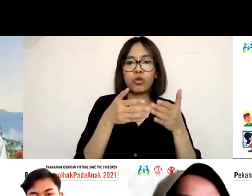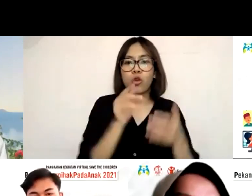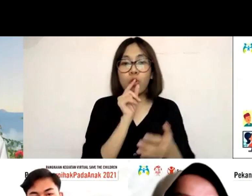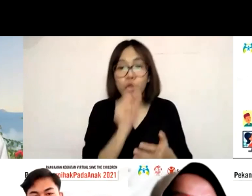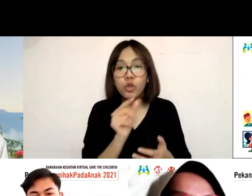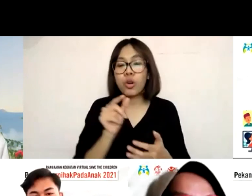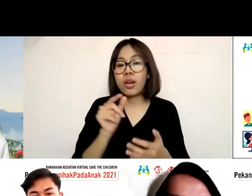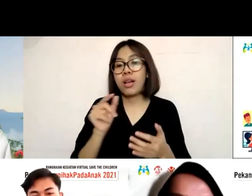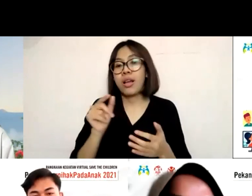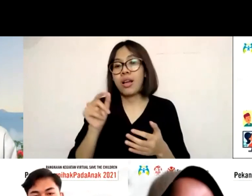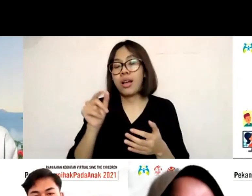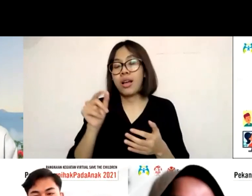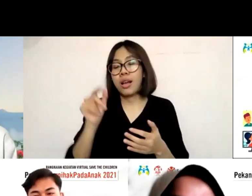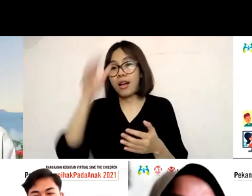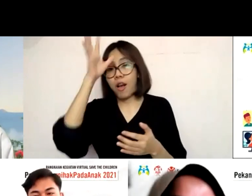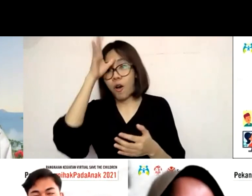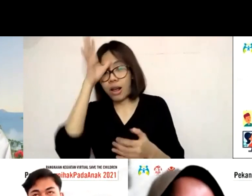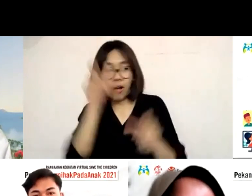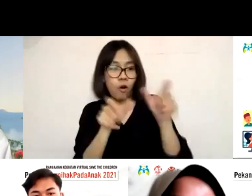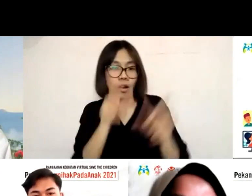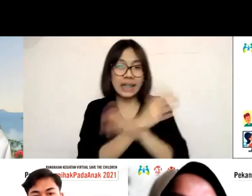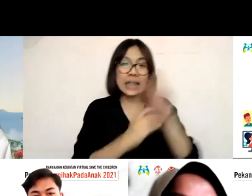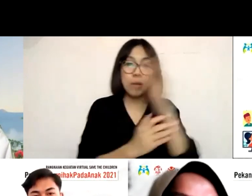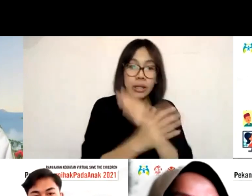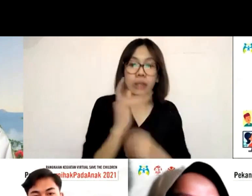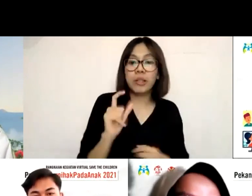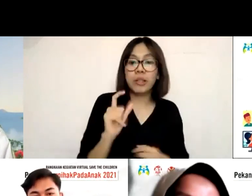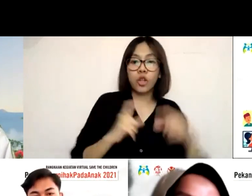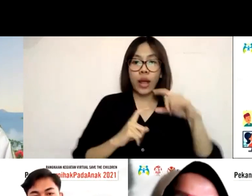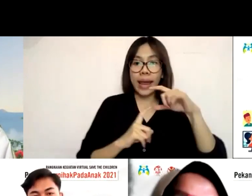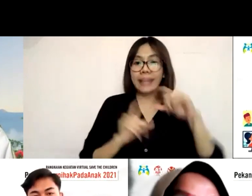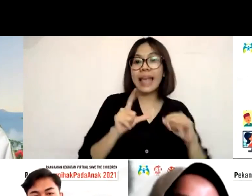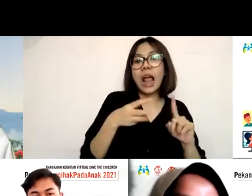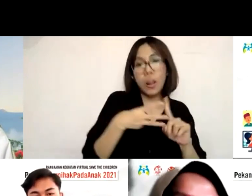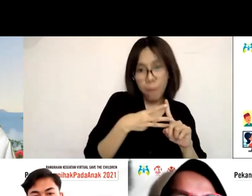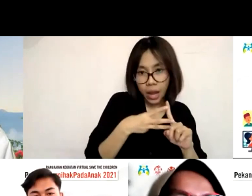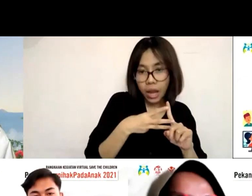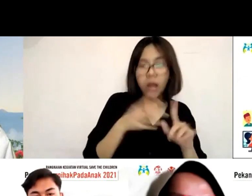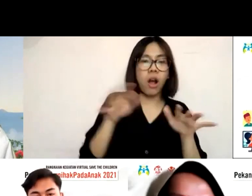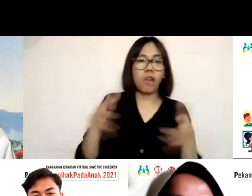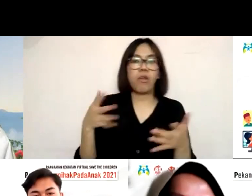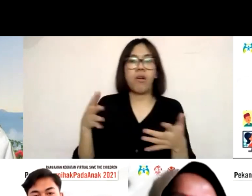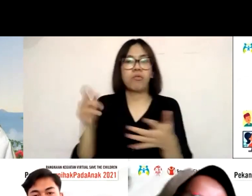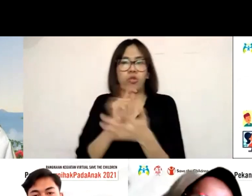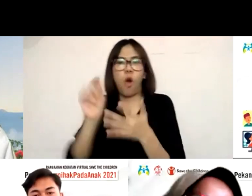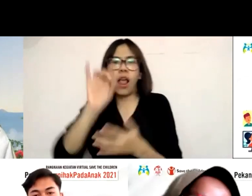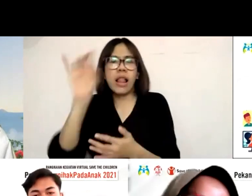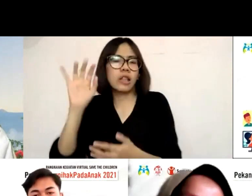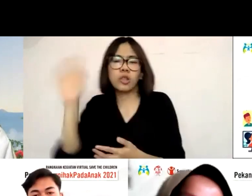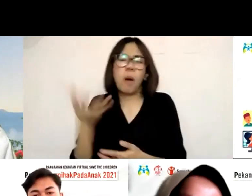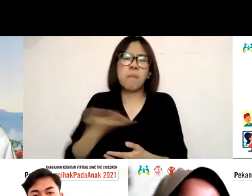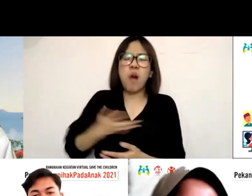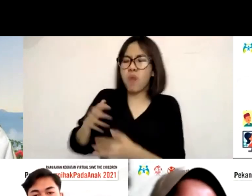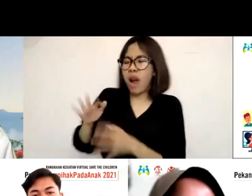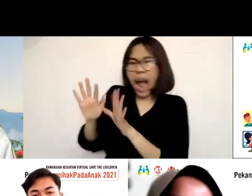tapi juga di SLB. Kami butuh bursa kerja khusus bagi anak-anak kami. Jadi nanti